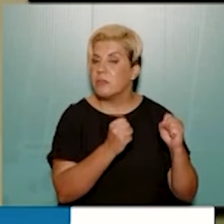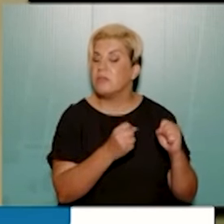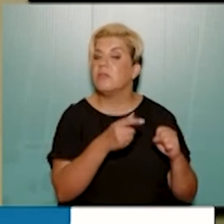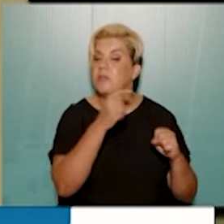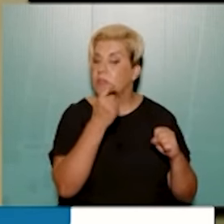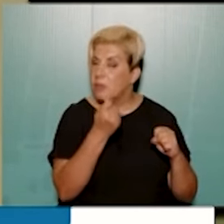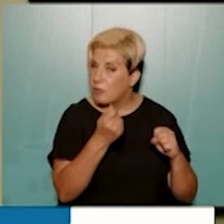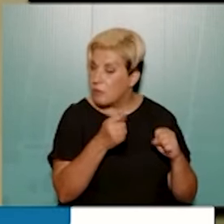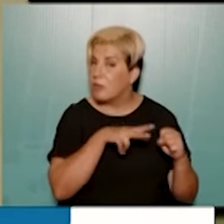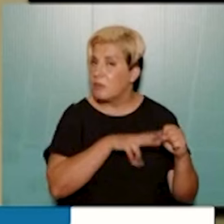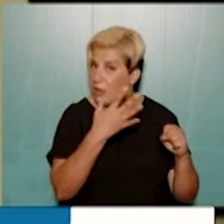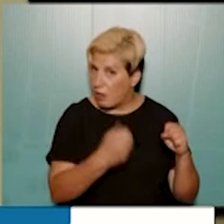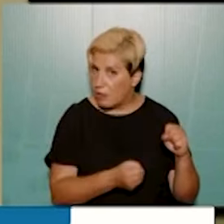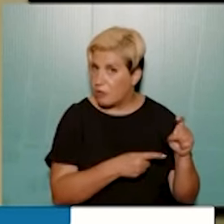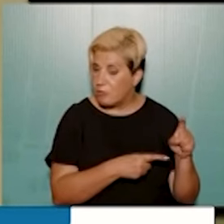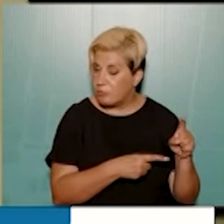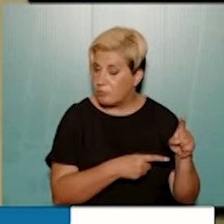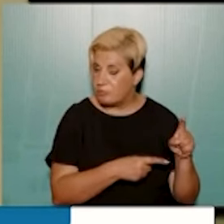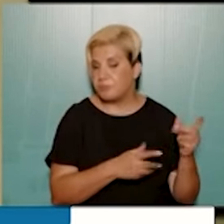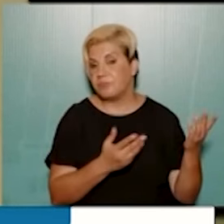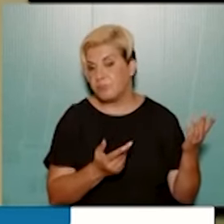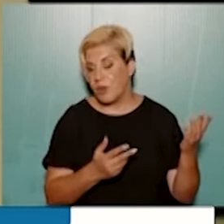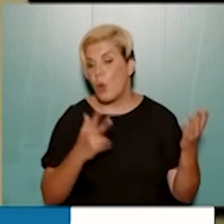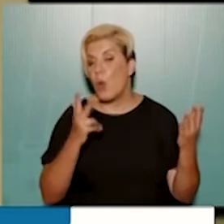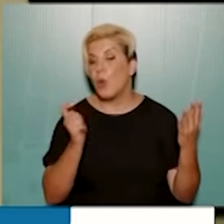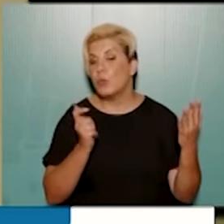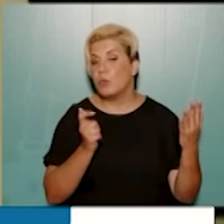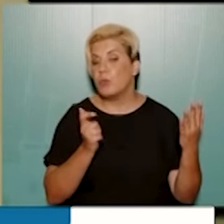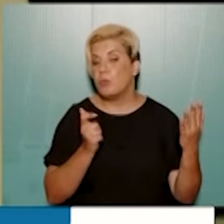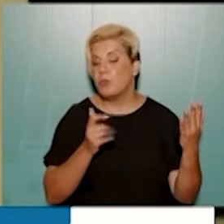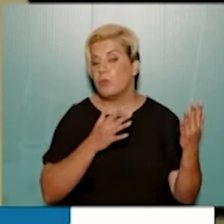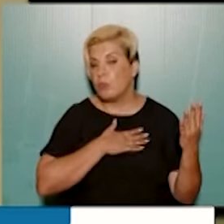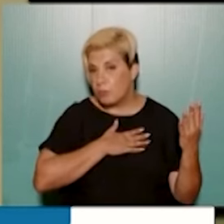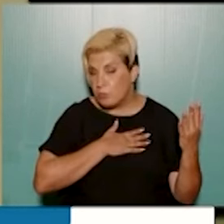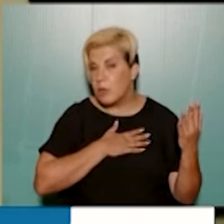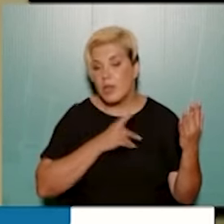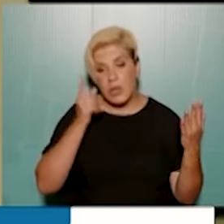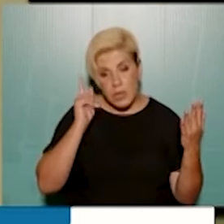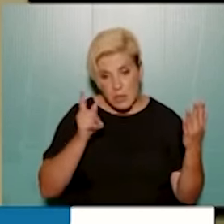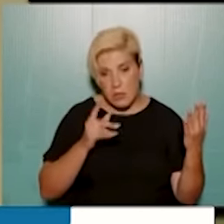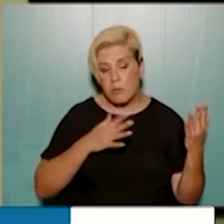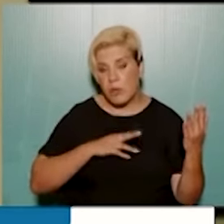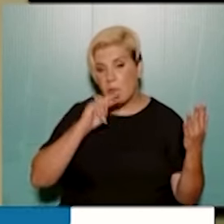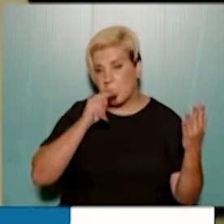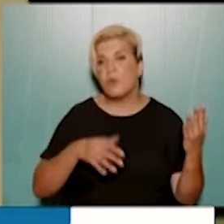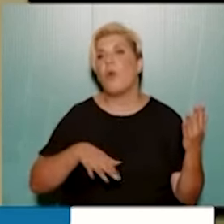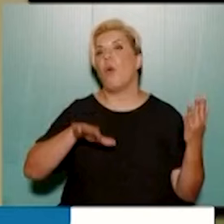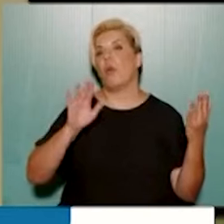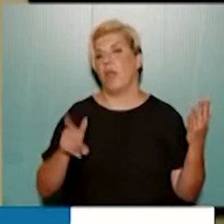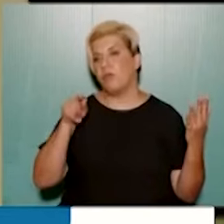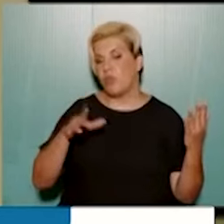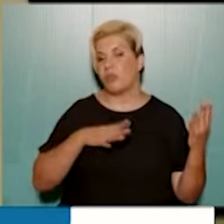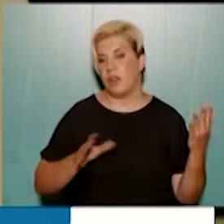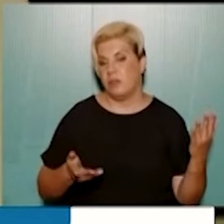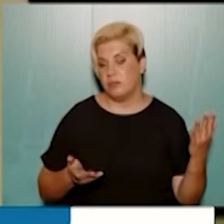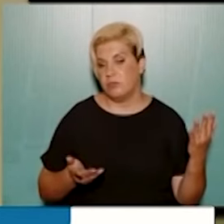κρατική χρηματοδότηση. Μετά από 8 μήνες εμείς σας κάνουμε κριτική και μπορούμε να απαντήσουμε. Όχι. Αυτό φαίνεται ότι